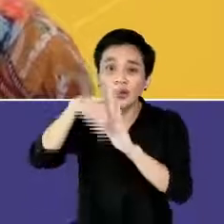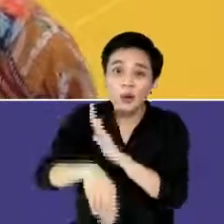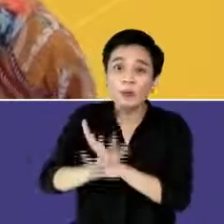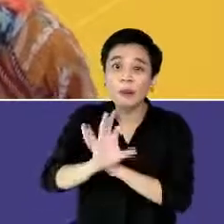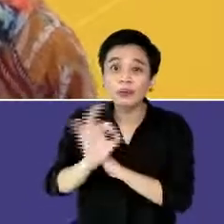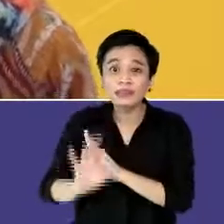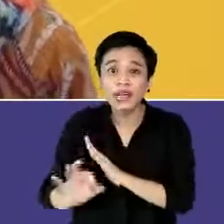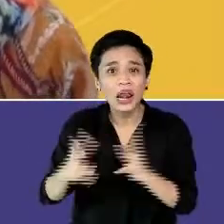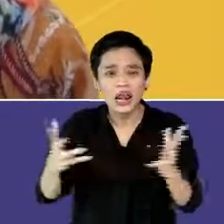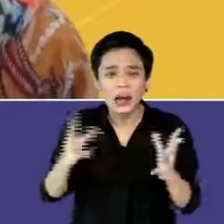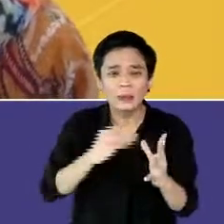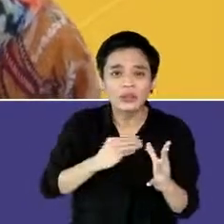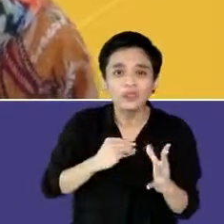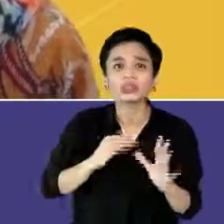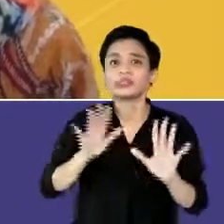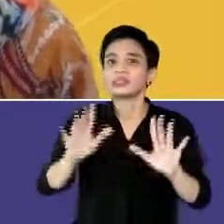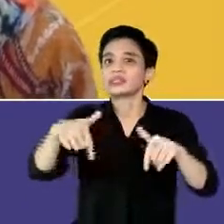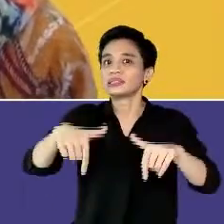iya